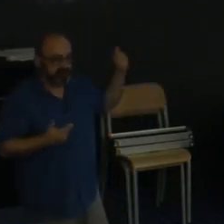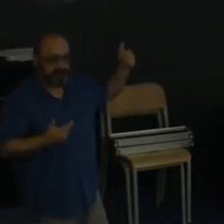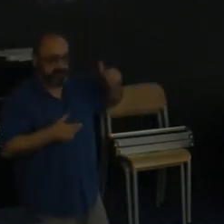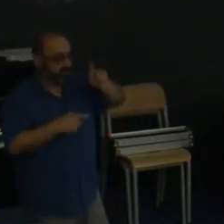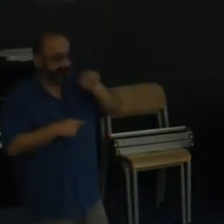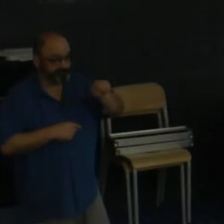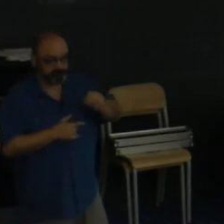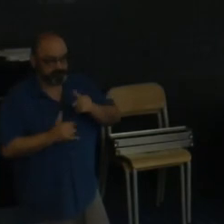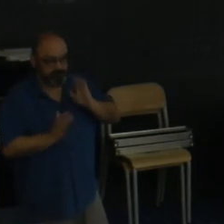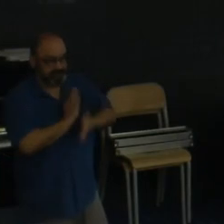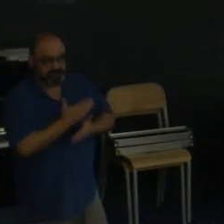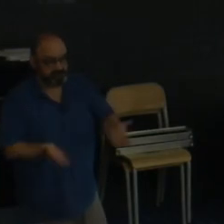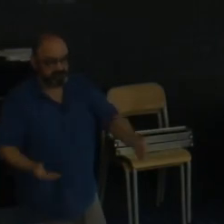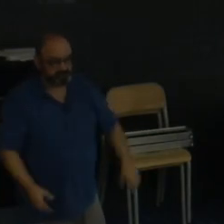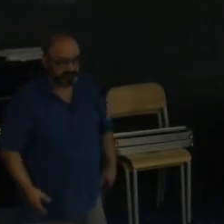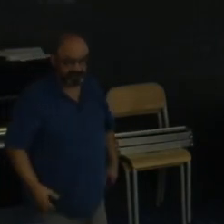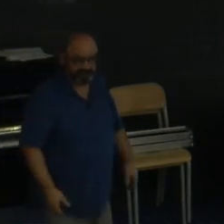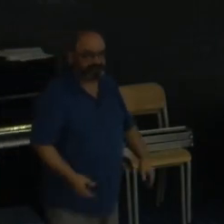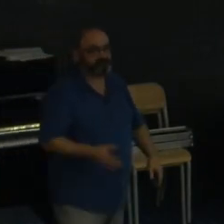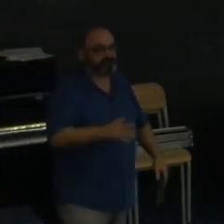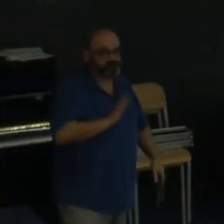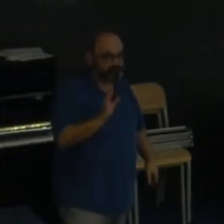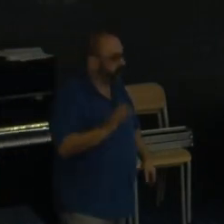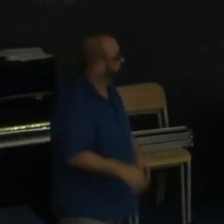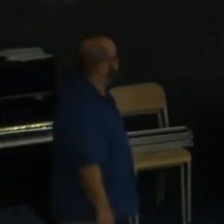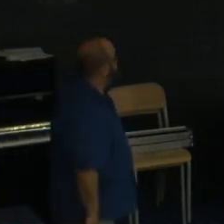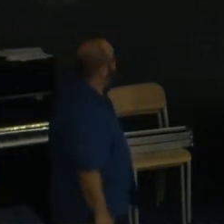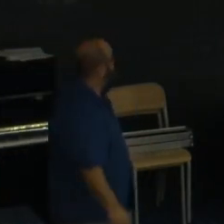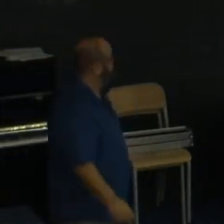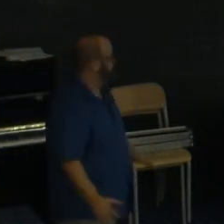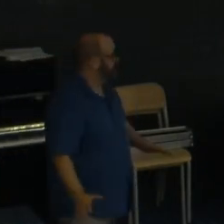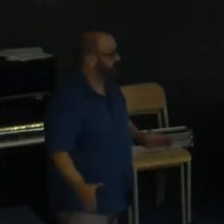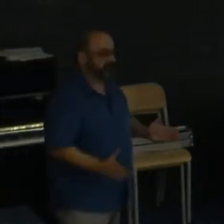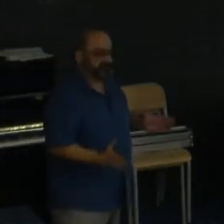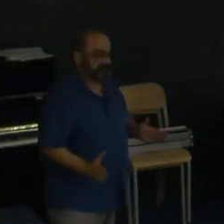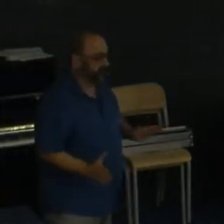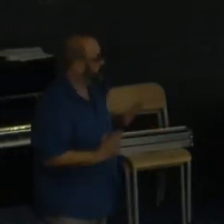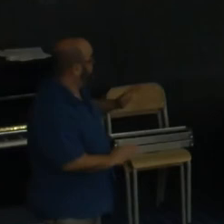cette fonctionnalité-là. Bon, je mets simplement un petit peu sur le côté.